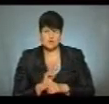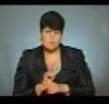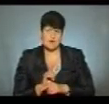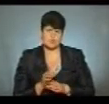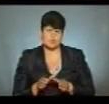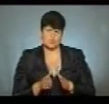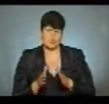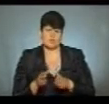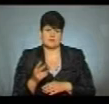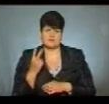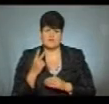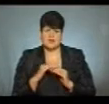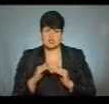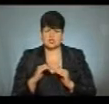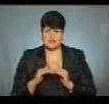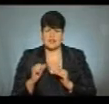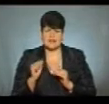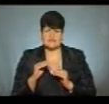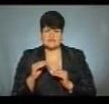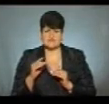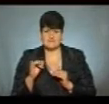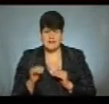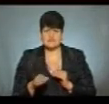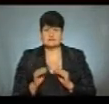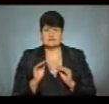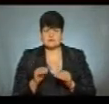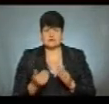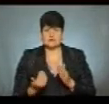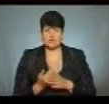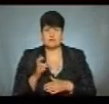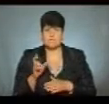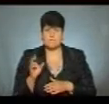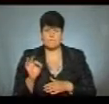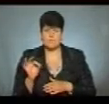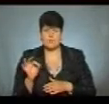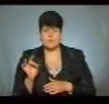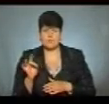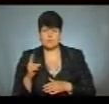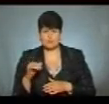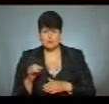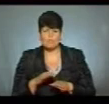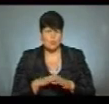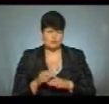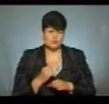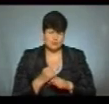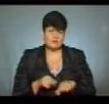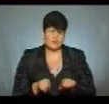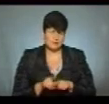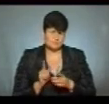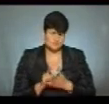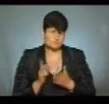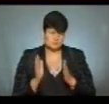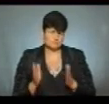зробити дорогу, покласти 2 шари асфальтобетону з чимось, це поставити новий бордюр, ну, повністю зробити так, як належиться